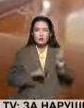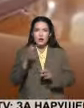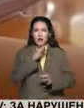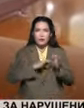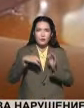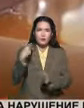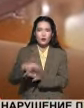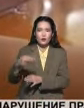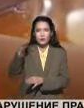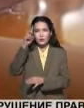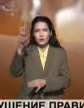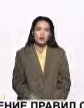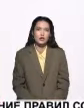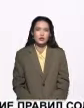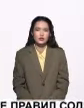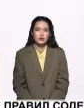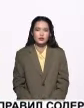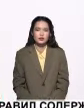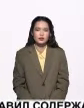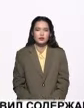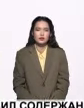препаратов, закупаемых государством.